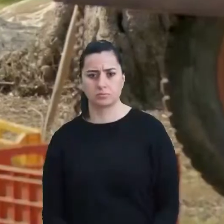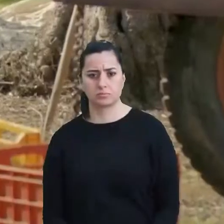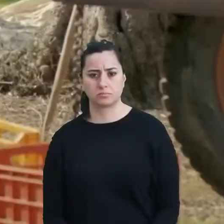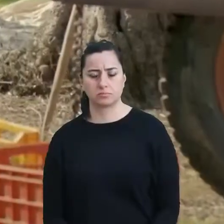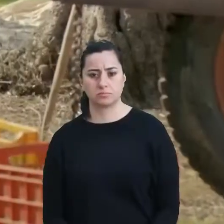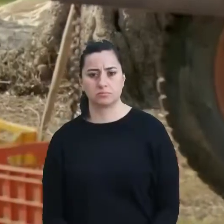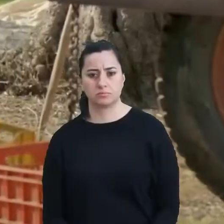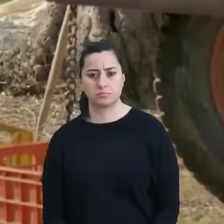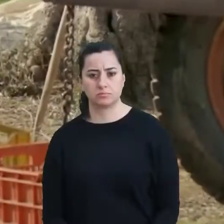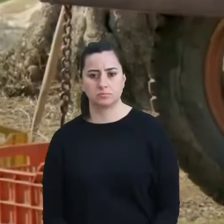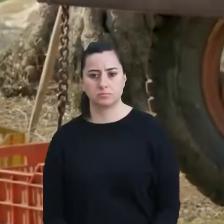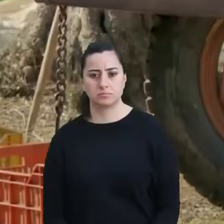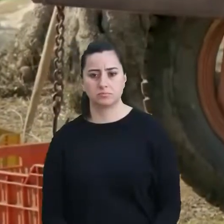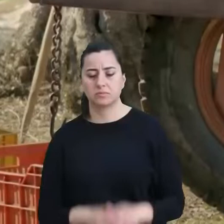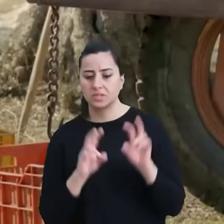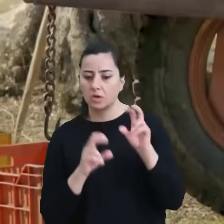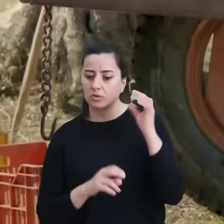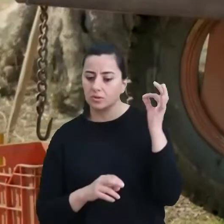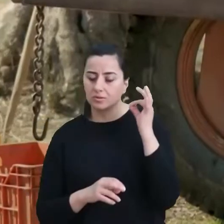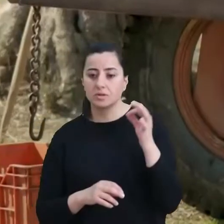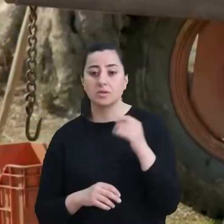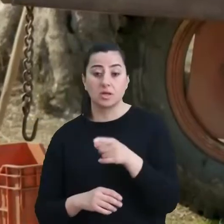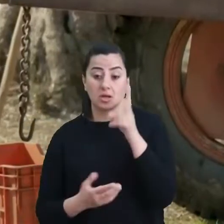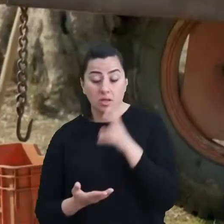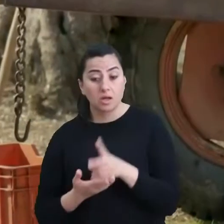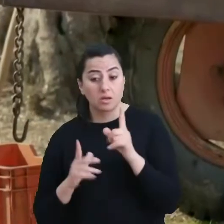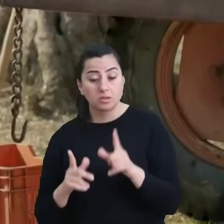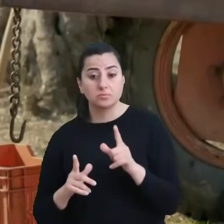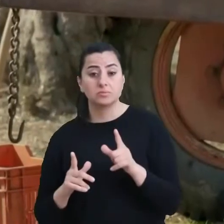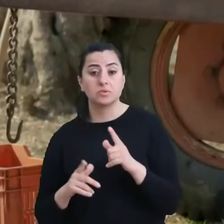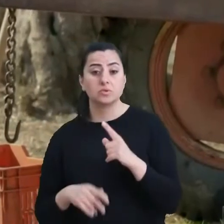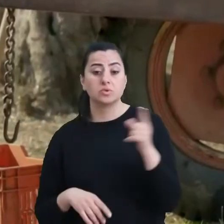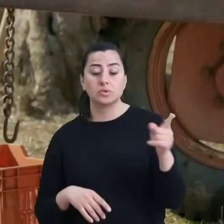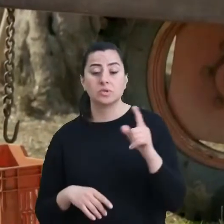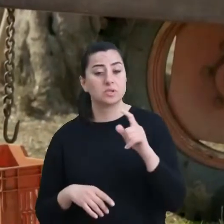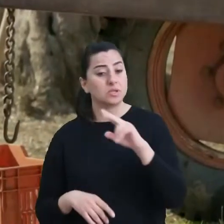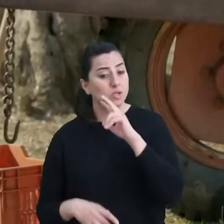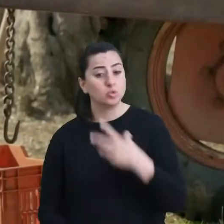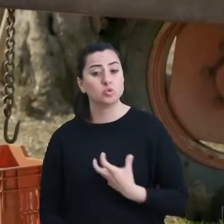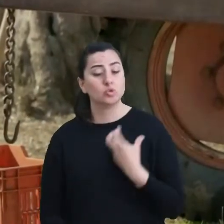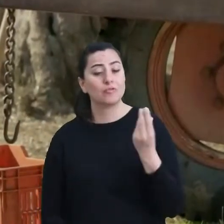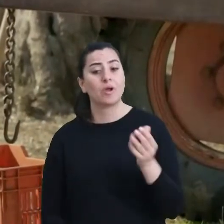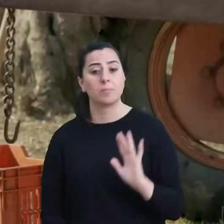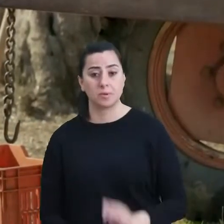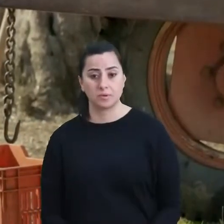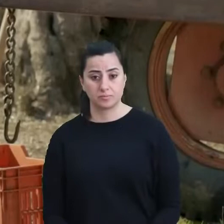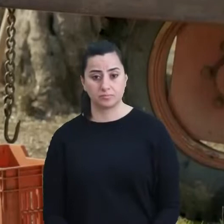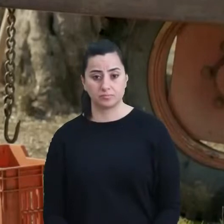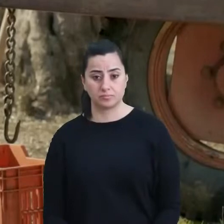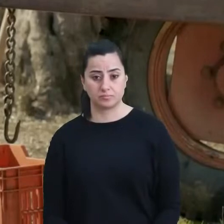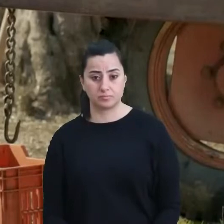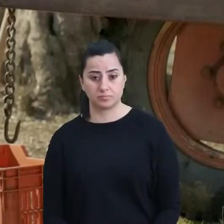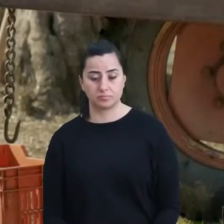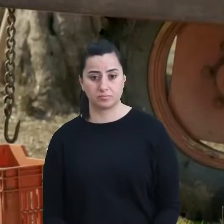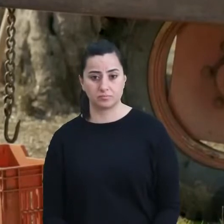tövbe. Bir karar vermek zorundasın Veronica. Carlos'u daha fazla üzmeden bir karar vermek zorundasın.